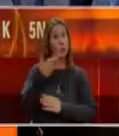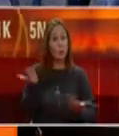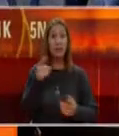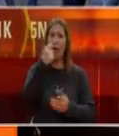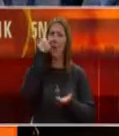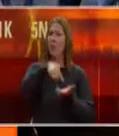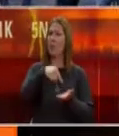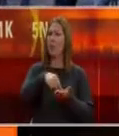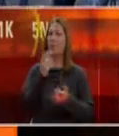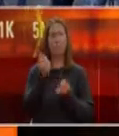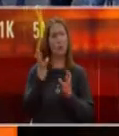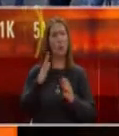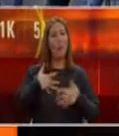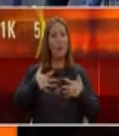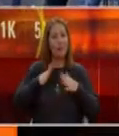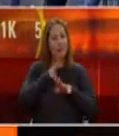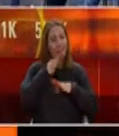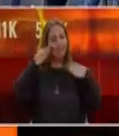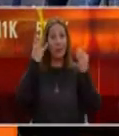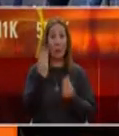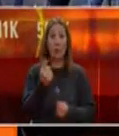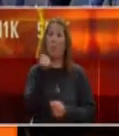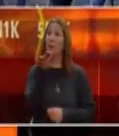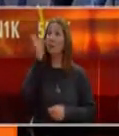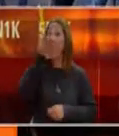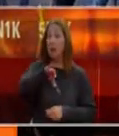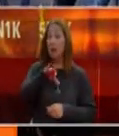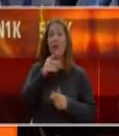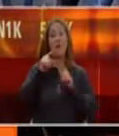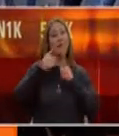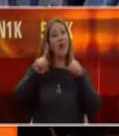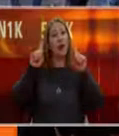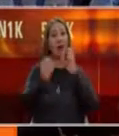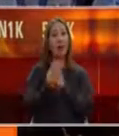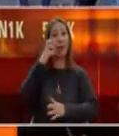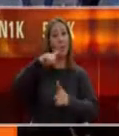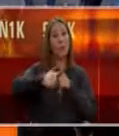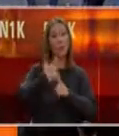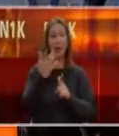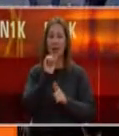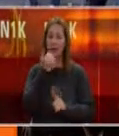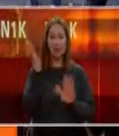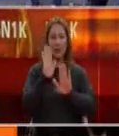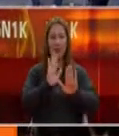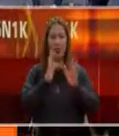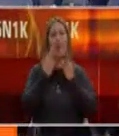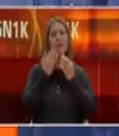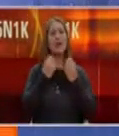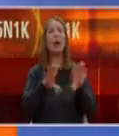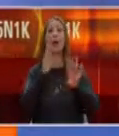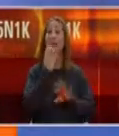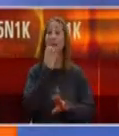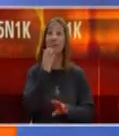eminim pek çoğunda moraliniz düzeliyor. Birazdan Fark Yaratanlar projesine desteğini hiçbir zaman esirgemeyen Sabancı